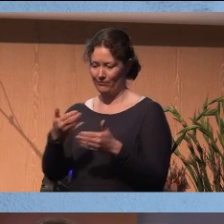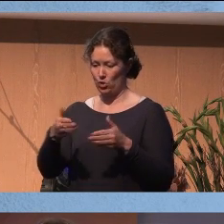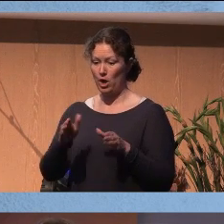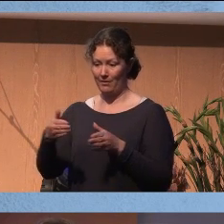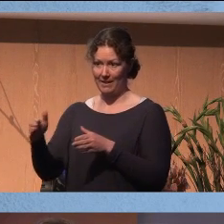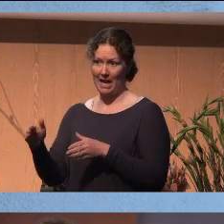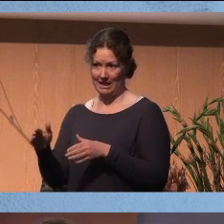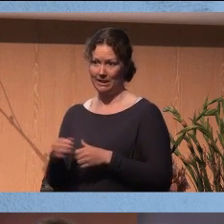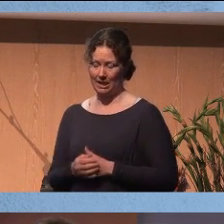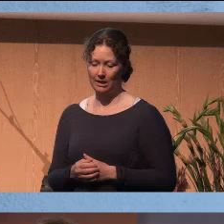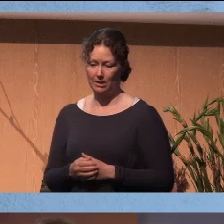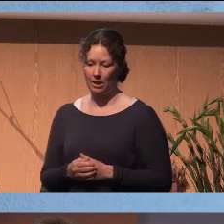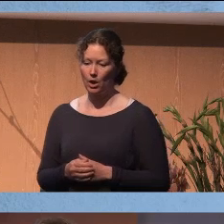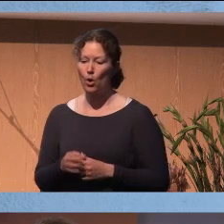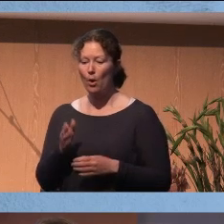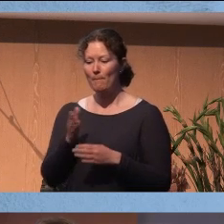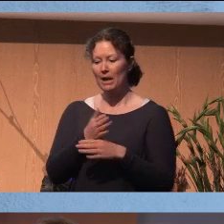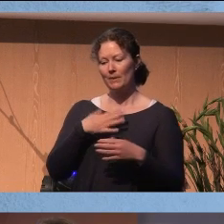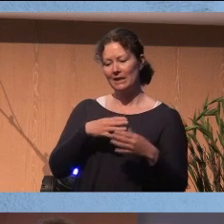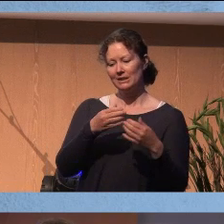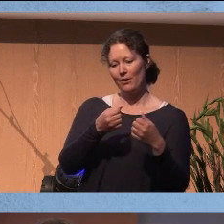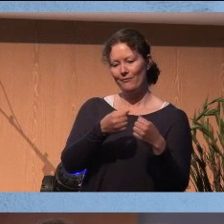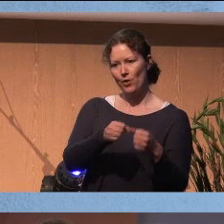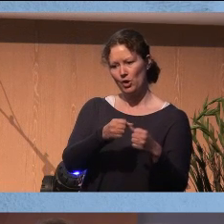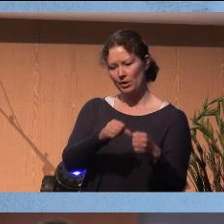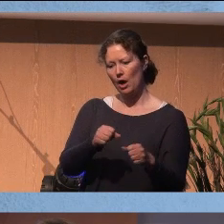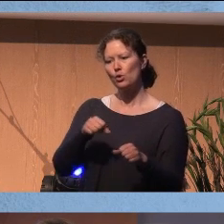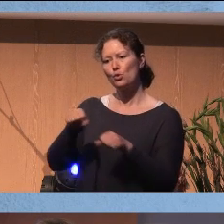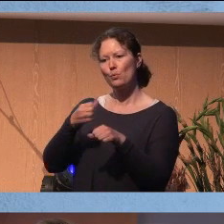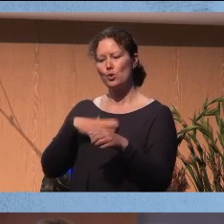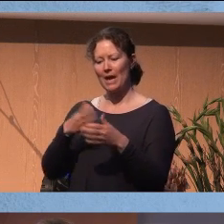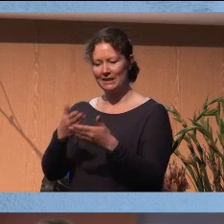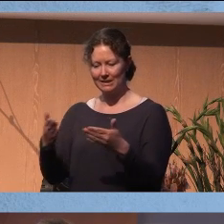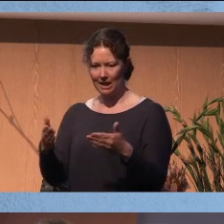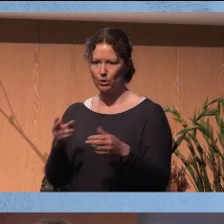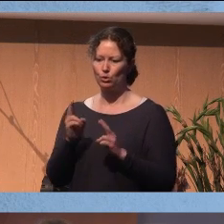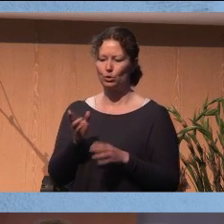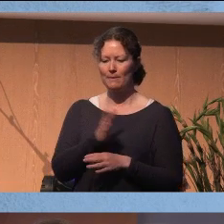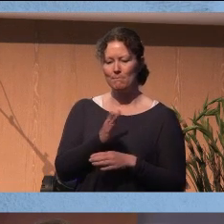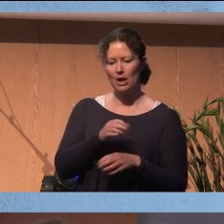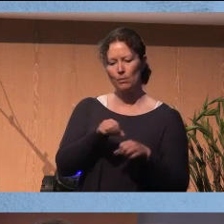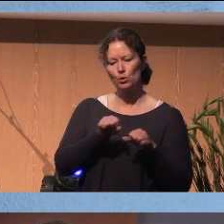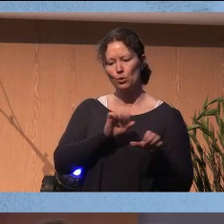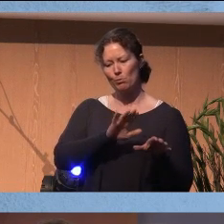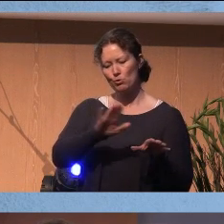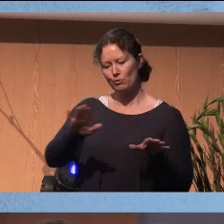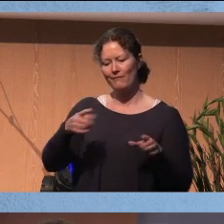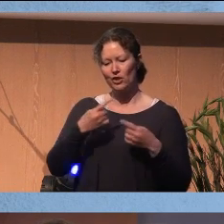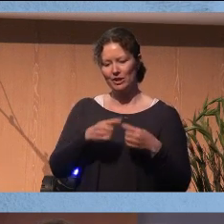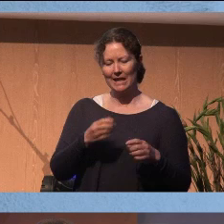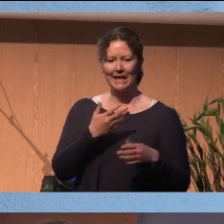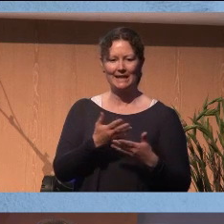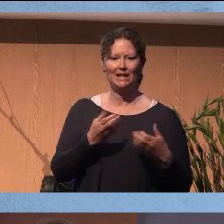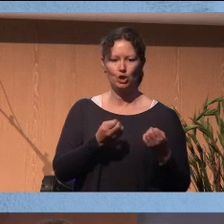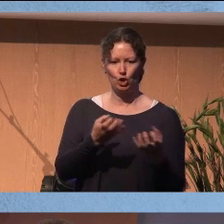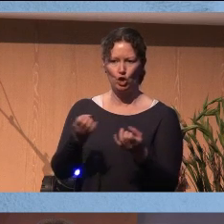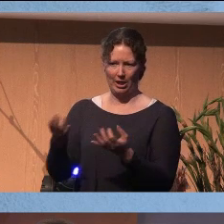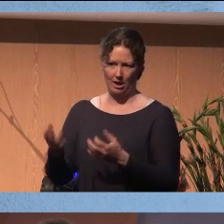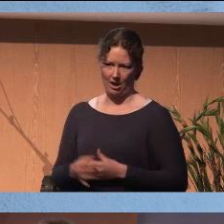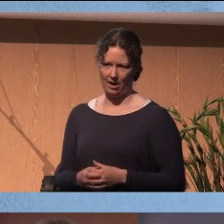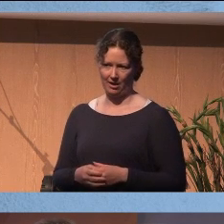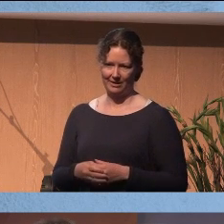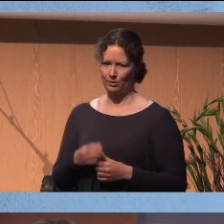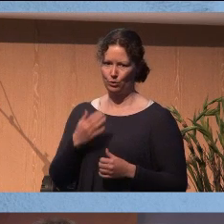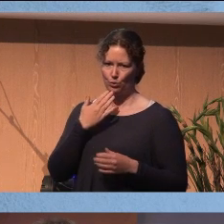avdelinger, mellom helseforetakene og kommunehelsetjenesten og mellom kommunens ulike tjenesteytere.